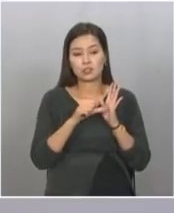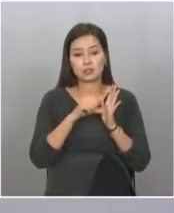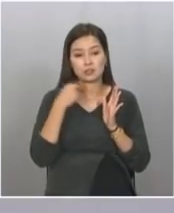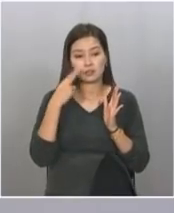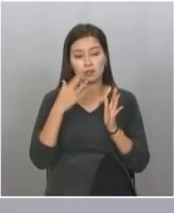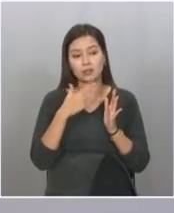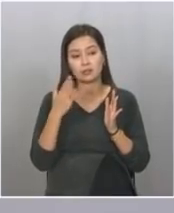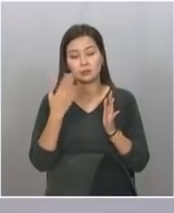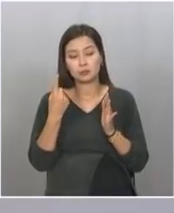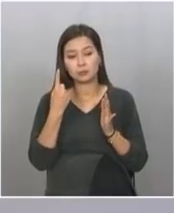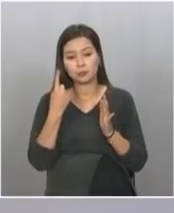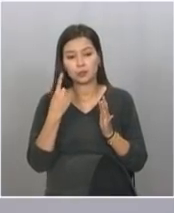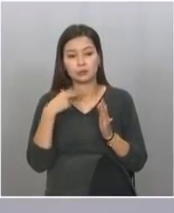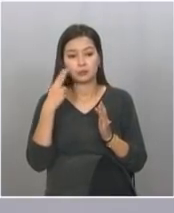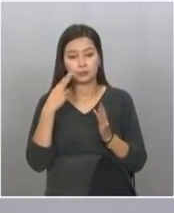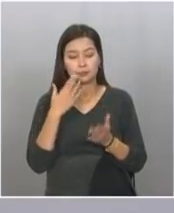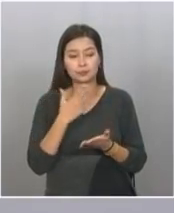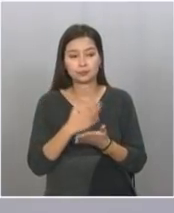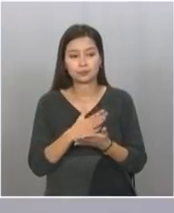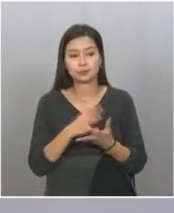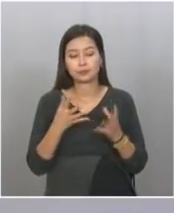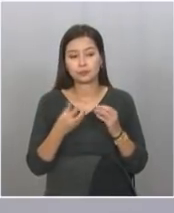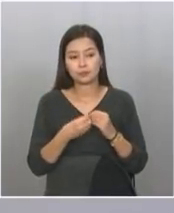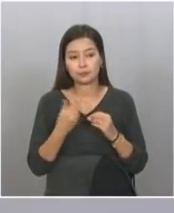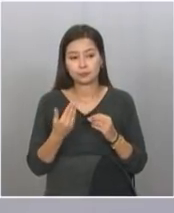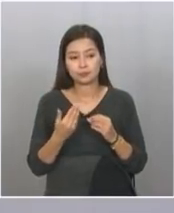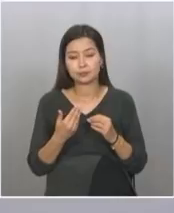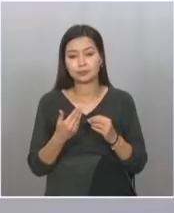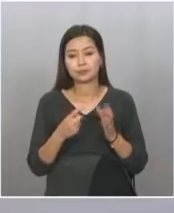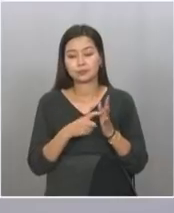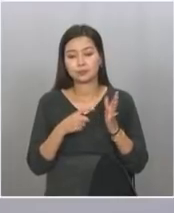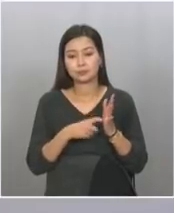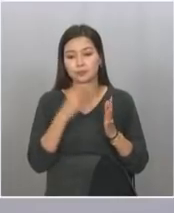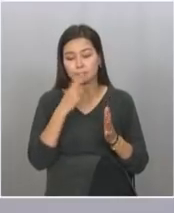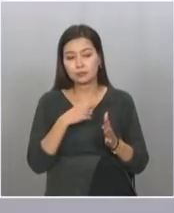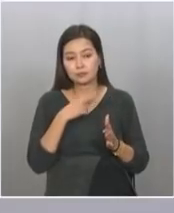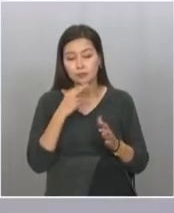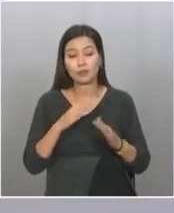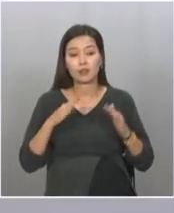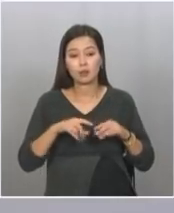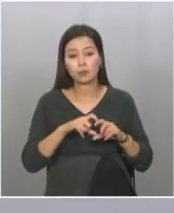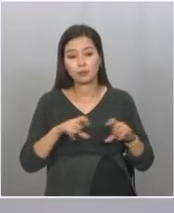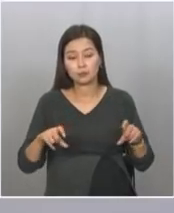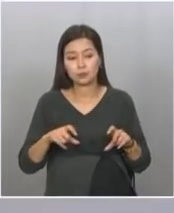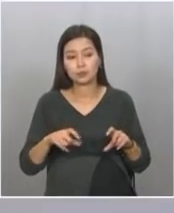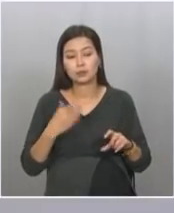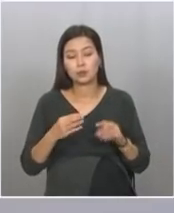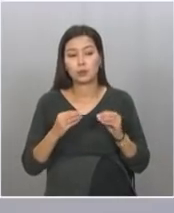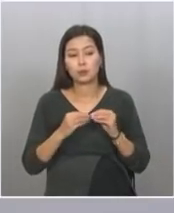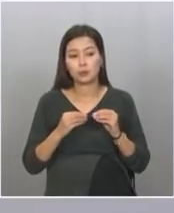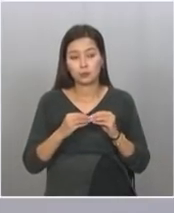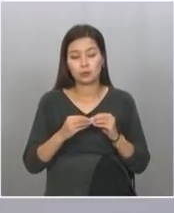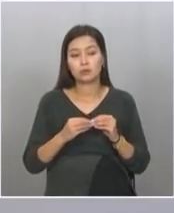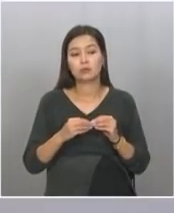10 бөліктің 1-і боялған. Ереже бойынша бөлімдеріне қараймыз. Бөлімдері бірдей болғандықтан бөлімі сол